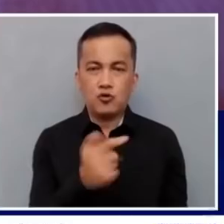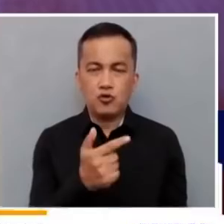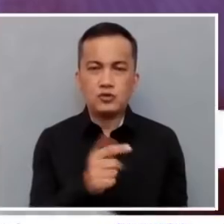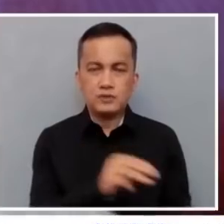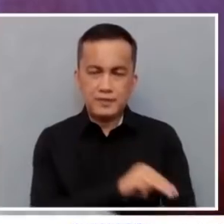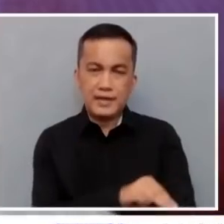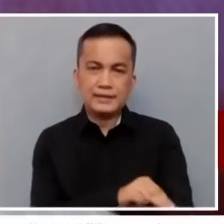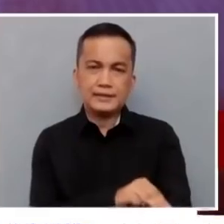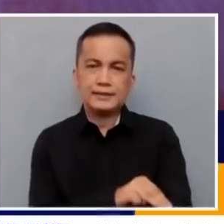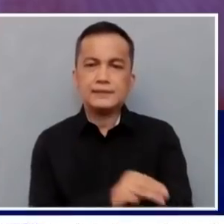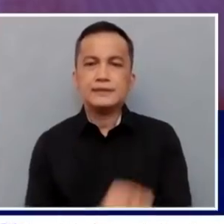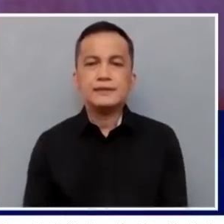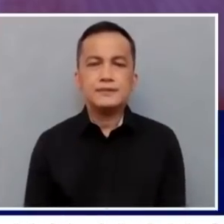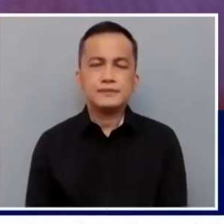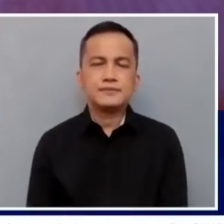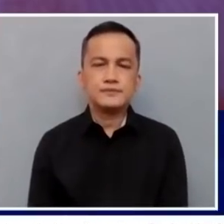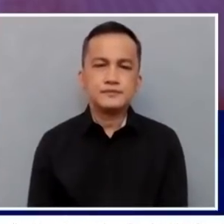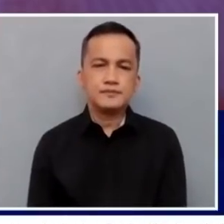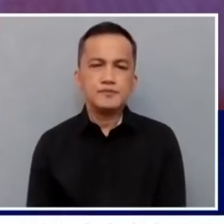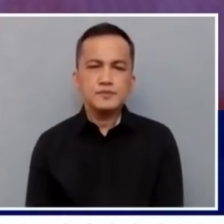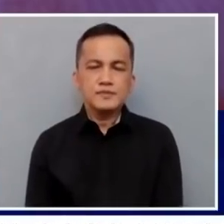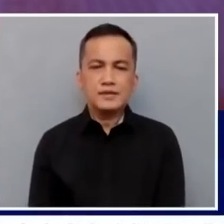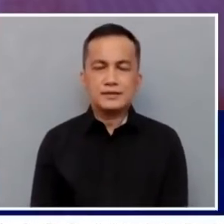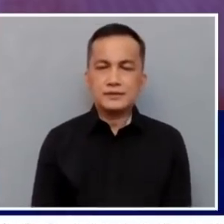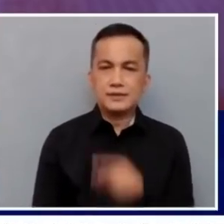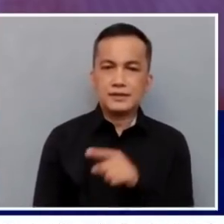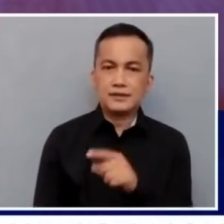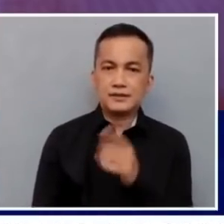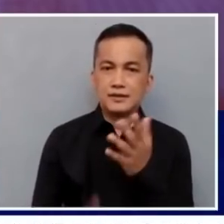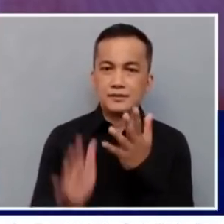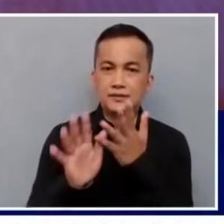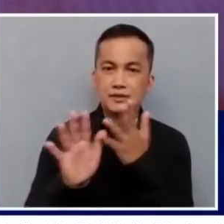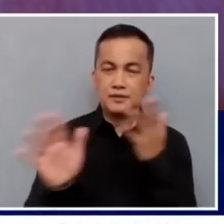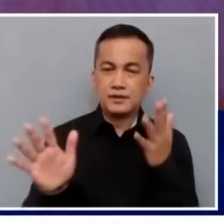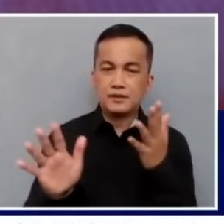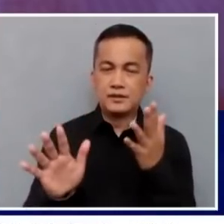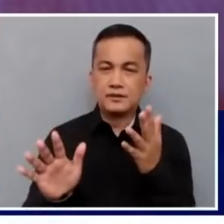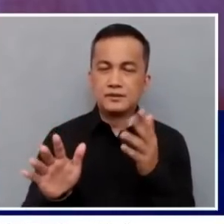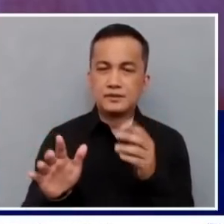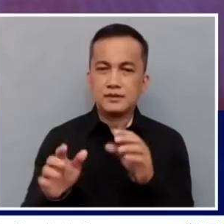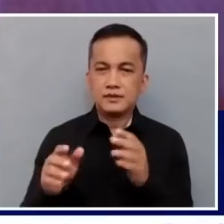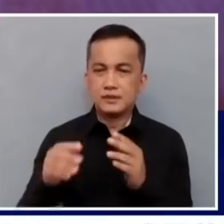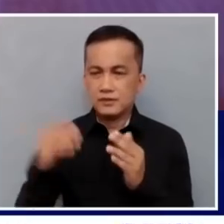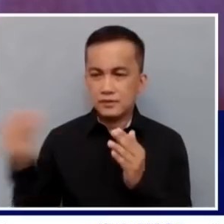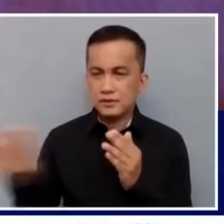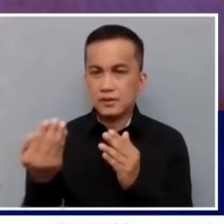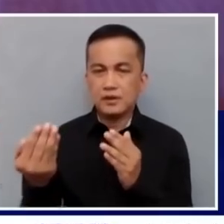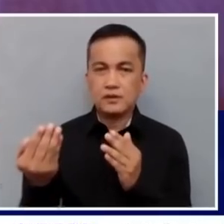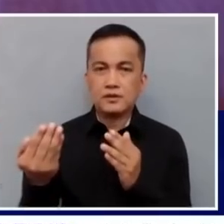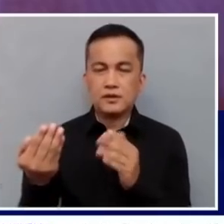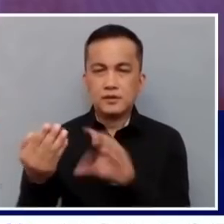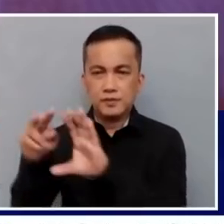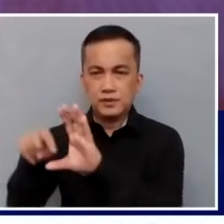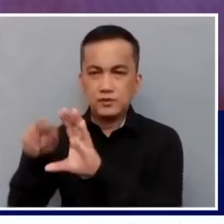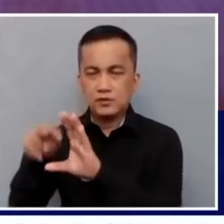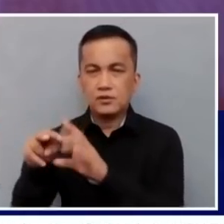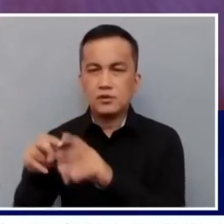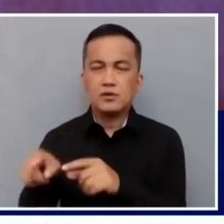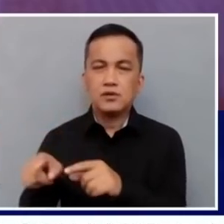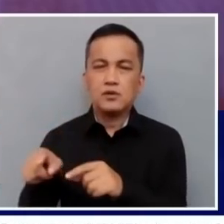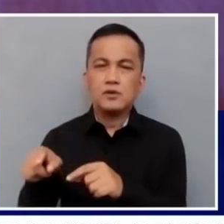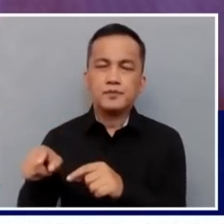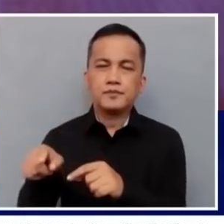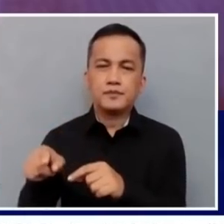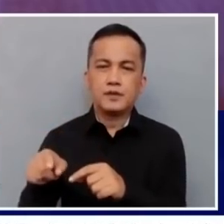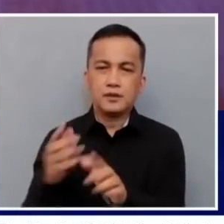naman. Ayan, nakapila pa. Makikita po natin sa insert na video, nakapila pa si Doc Willie